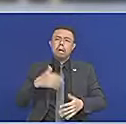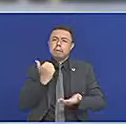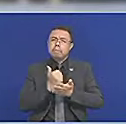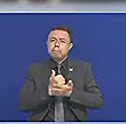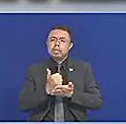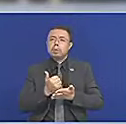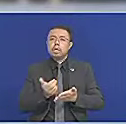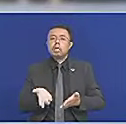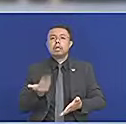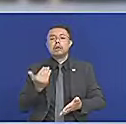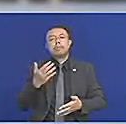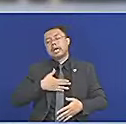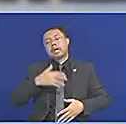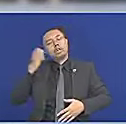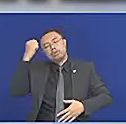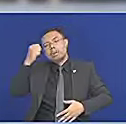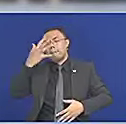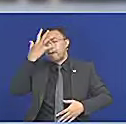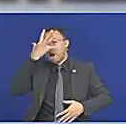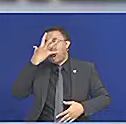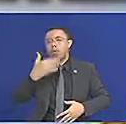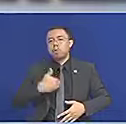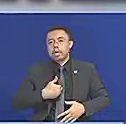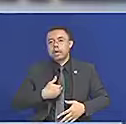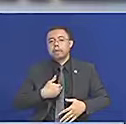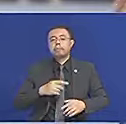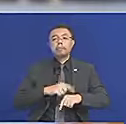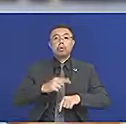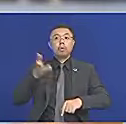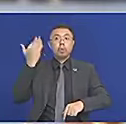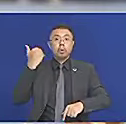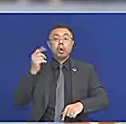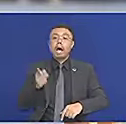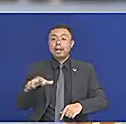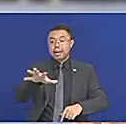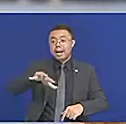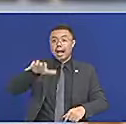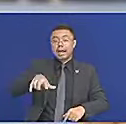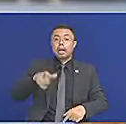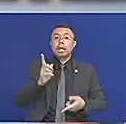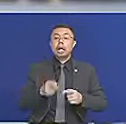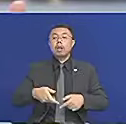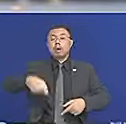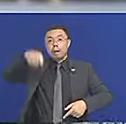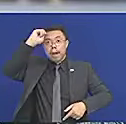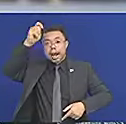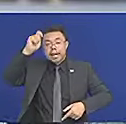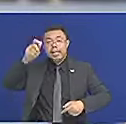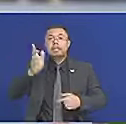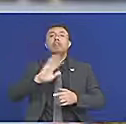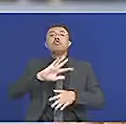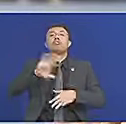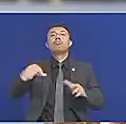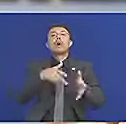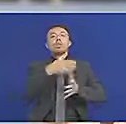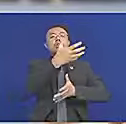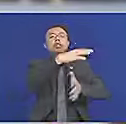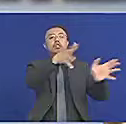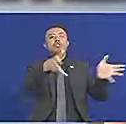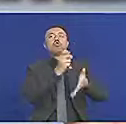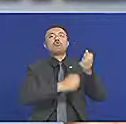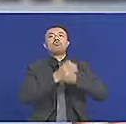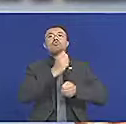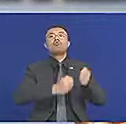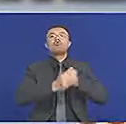benar-benar saya malu. Kan waktu itu di satu daerah itu kalau mandi itu di sumur. Sumurnya itu warna